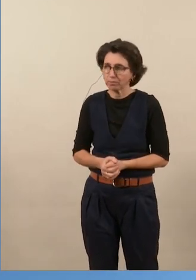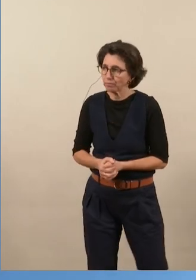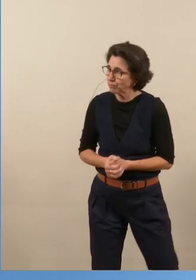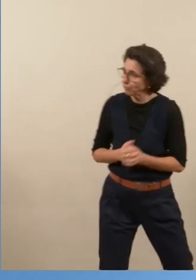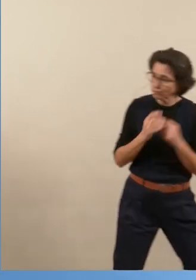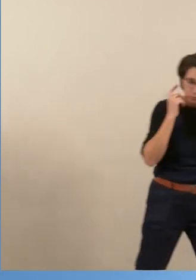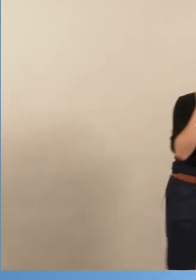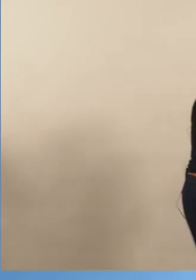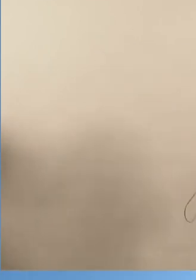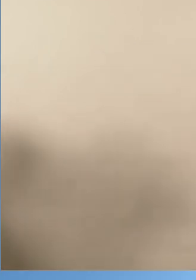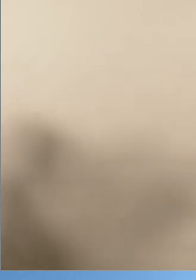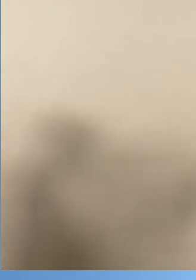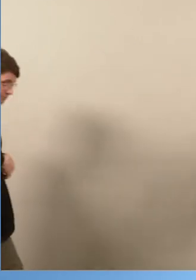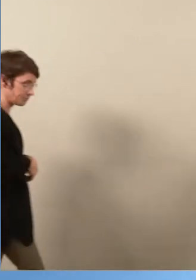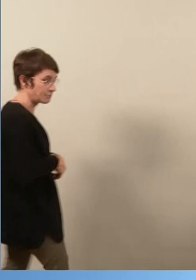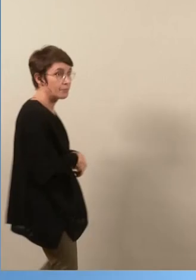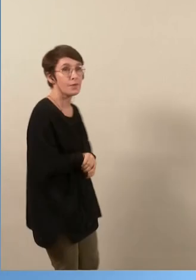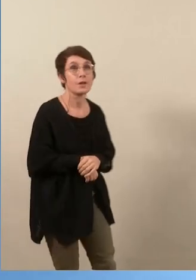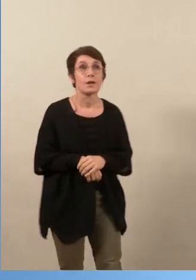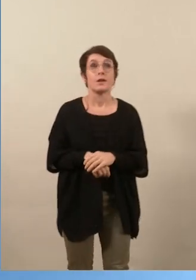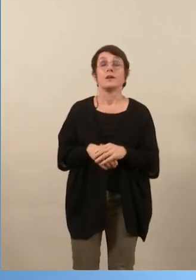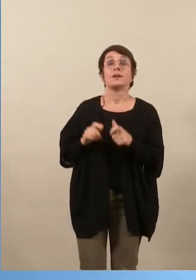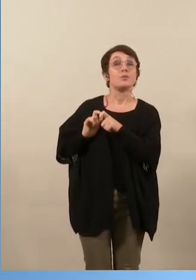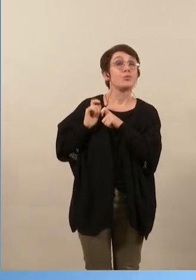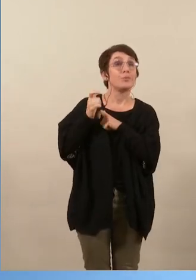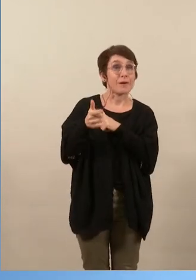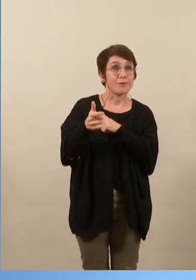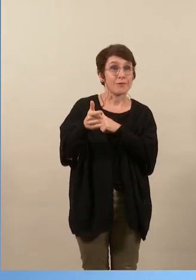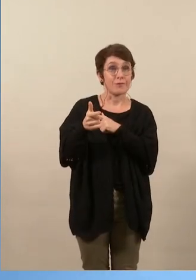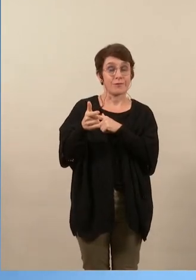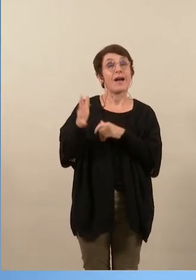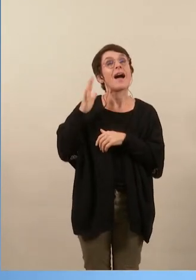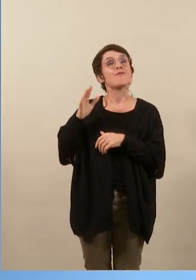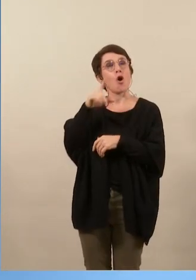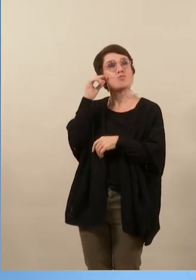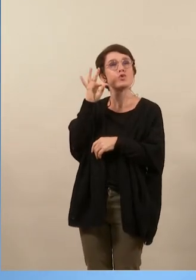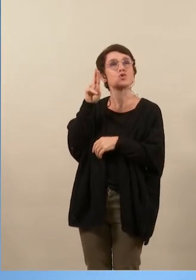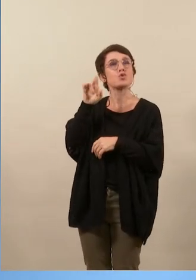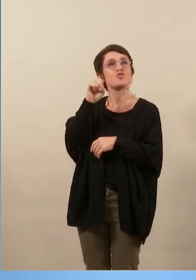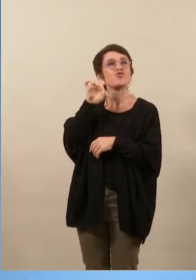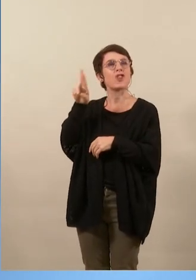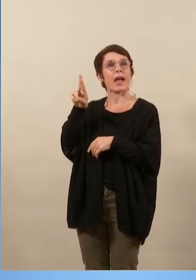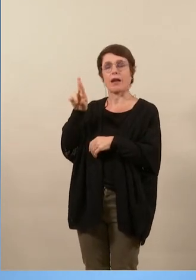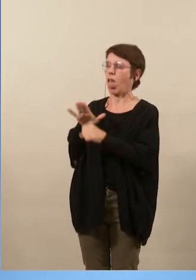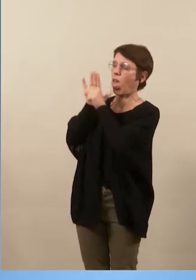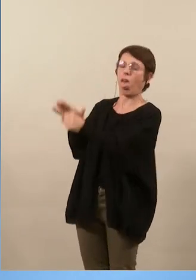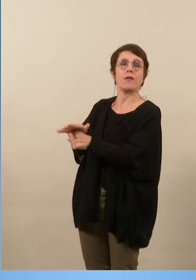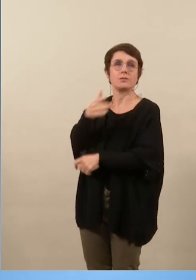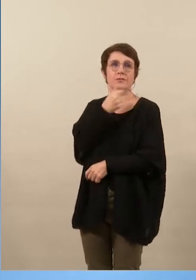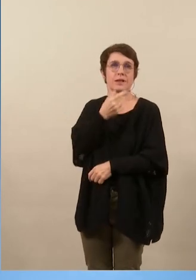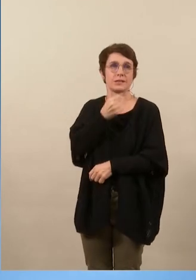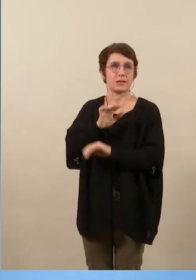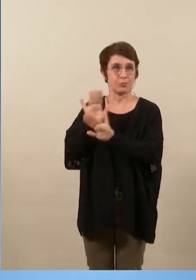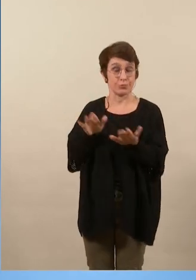élus qu'il vous est difficile de disqualifier comme guitoucher cont tenu de l'ancienneté dans le combat ou dans le rôle joué